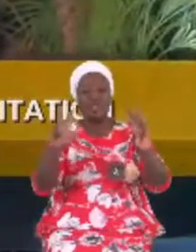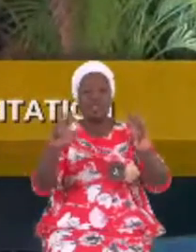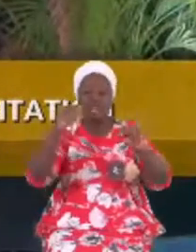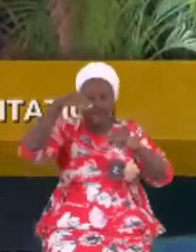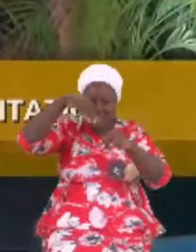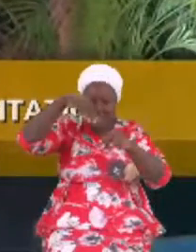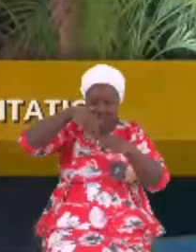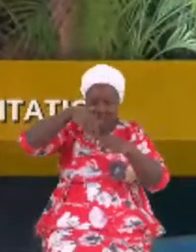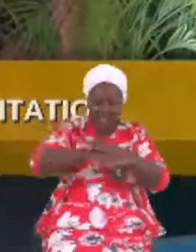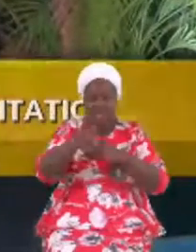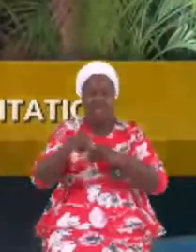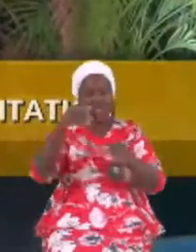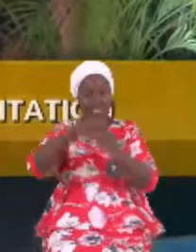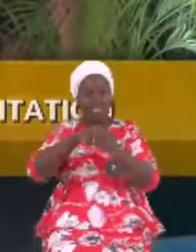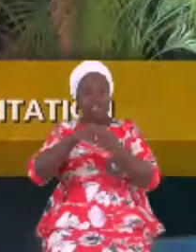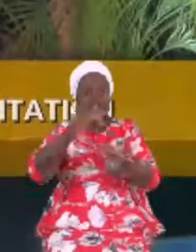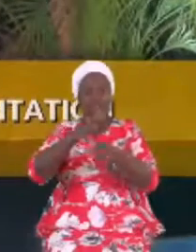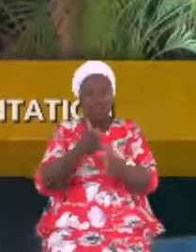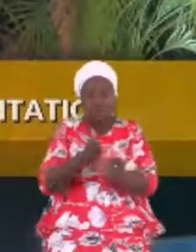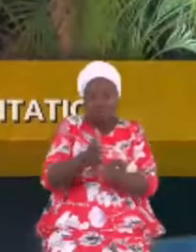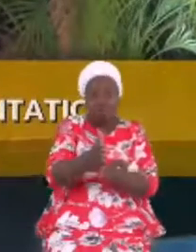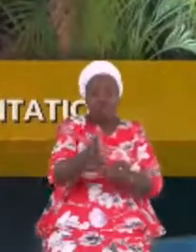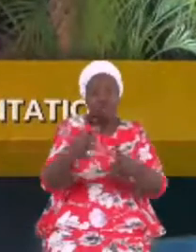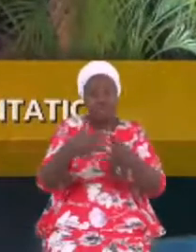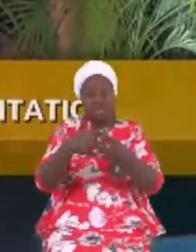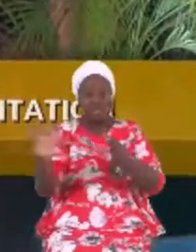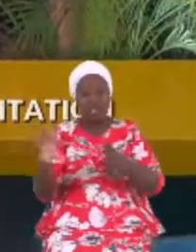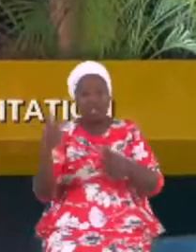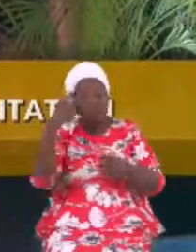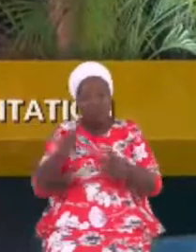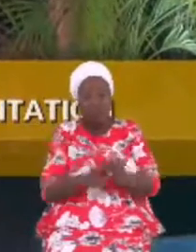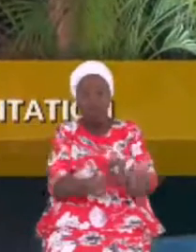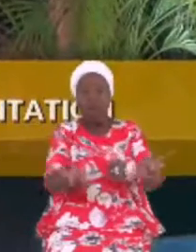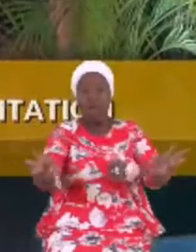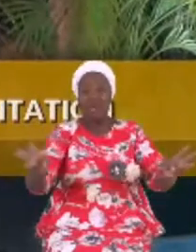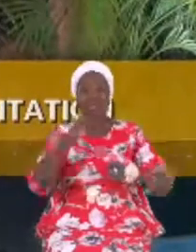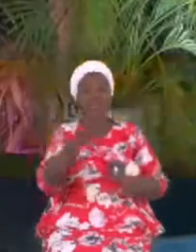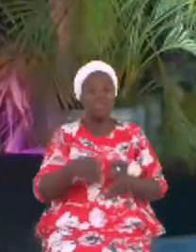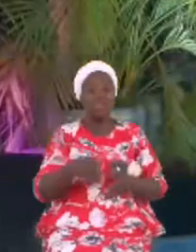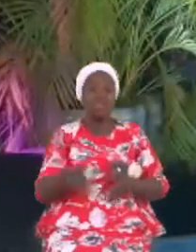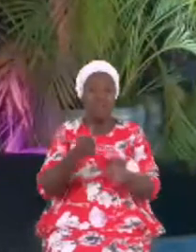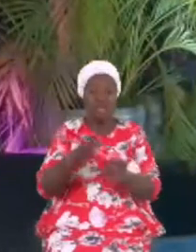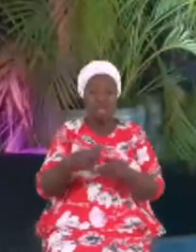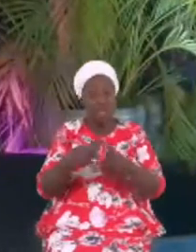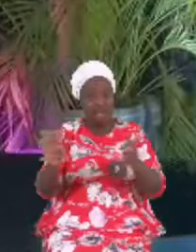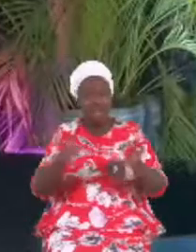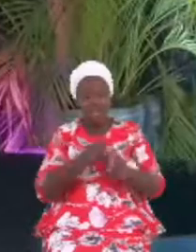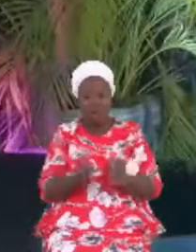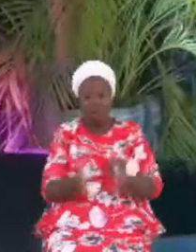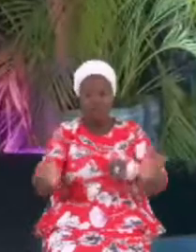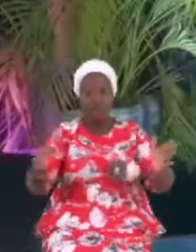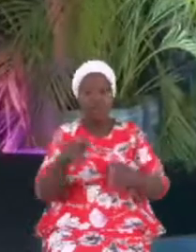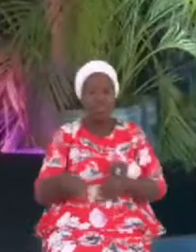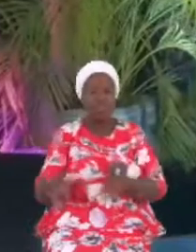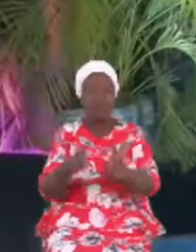porte étroite, car large est la porte. Spacieux est le chemin